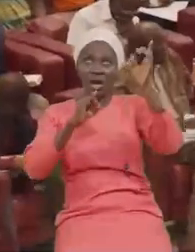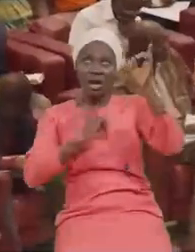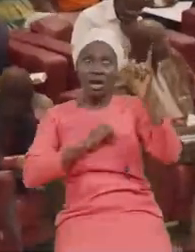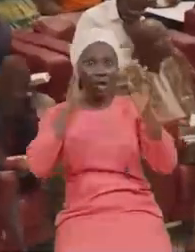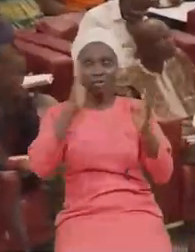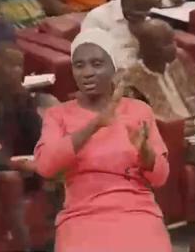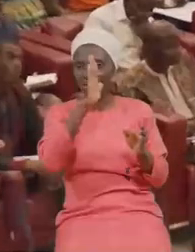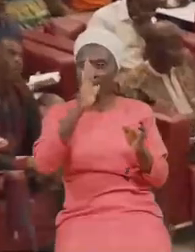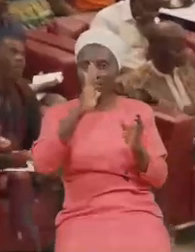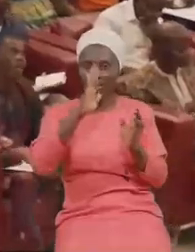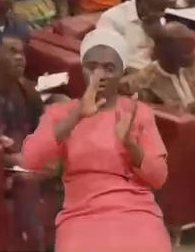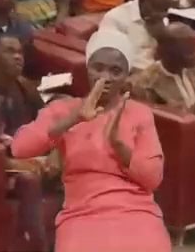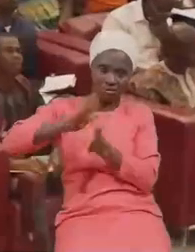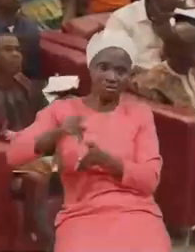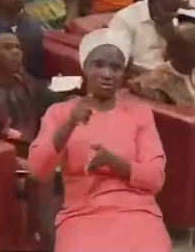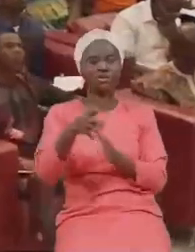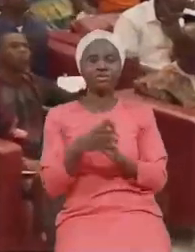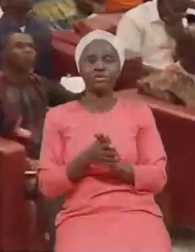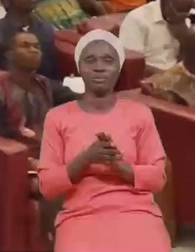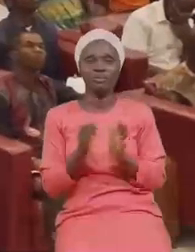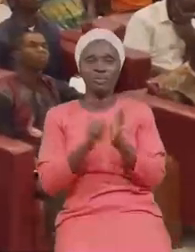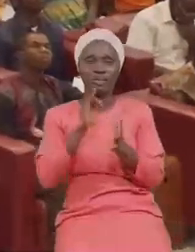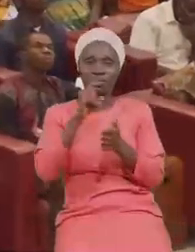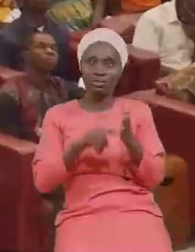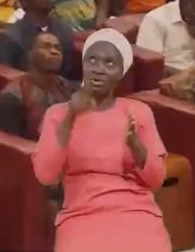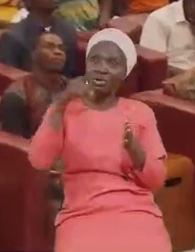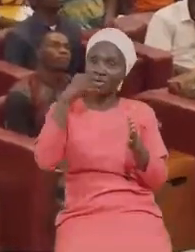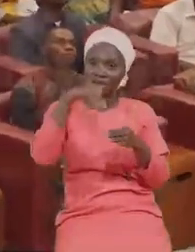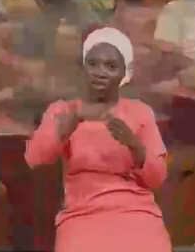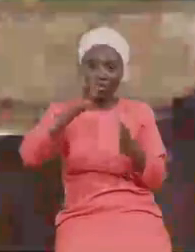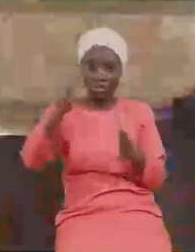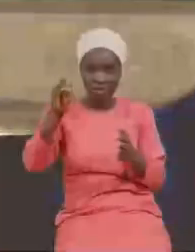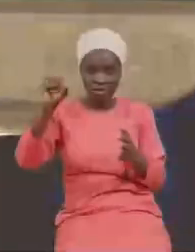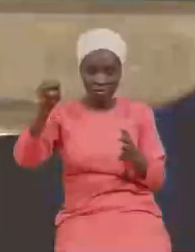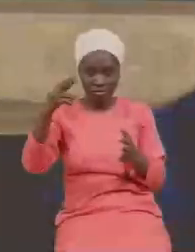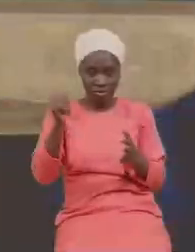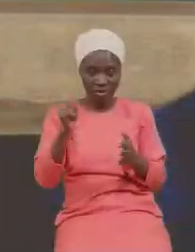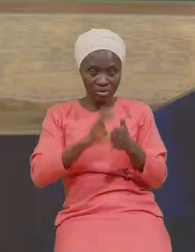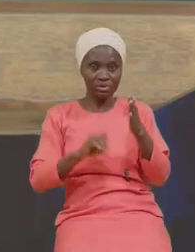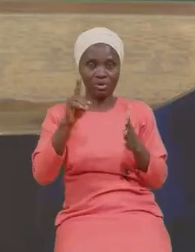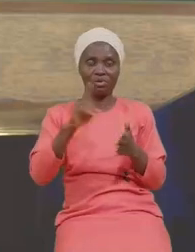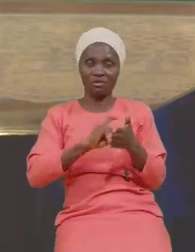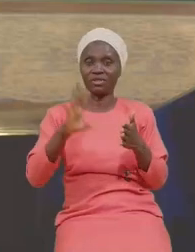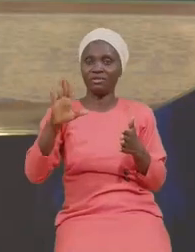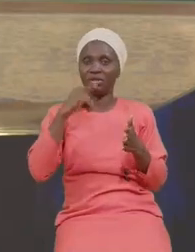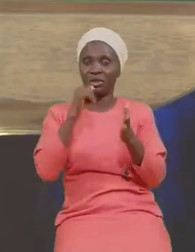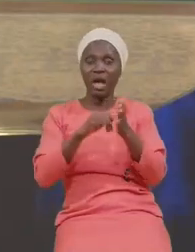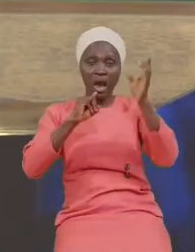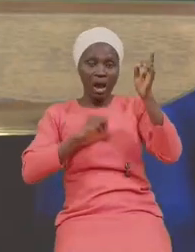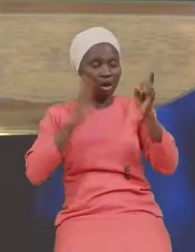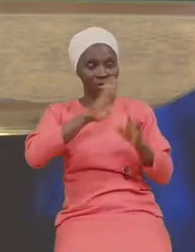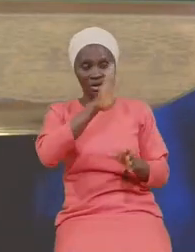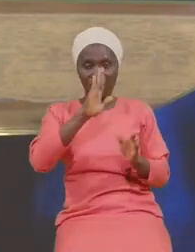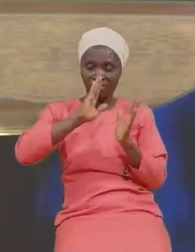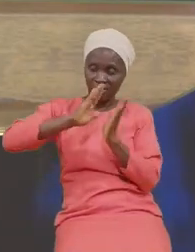point et je ne t'abandonnerai point c'est cela dit à Jésus un cinquante je ne te délaisserai point et je ne t'abandonnerai